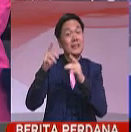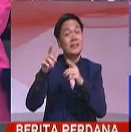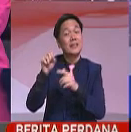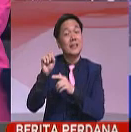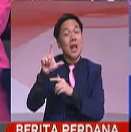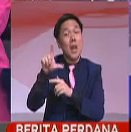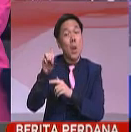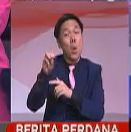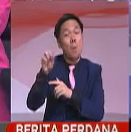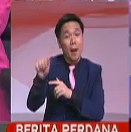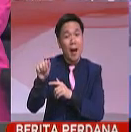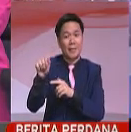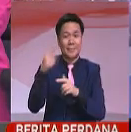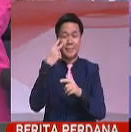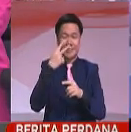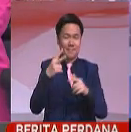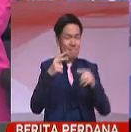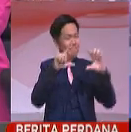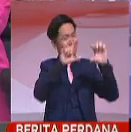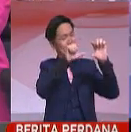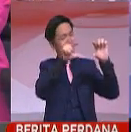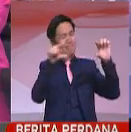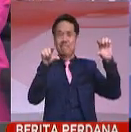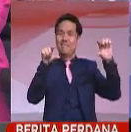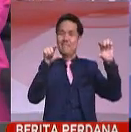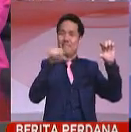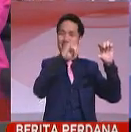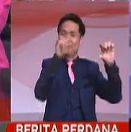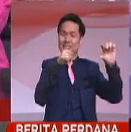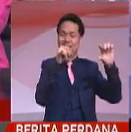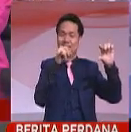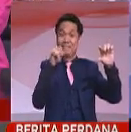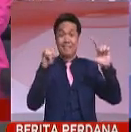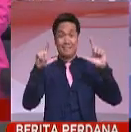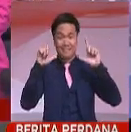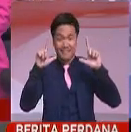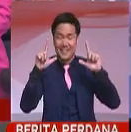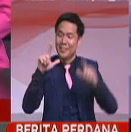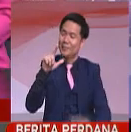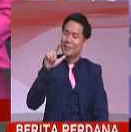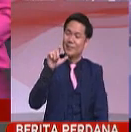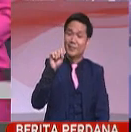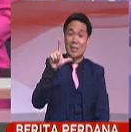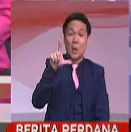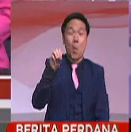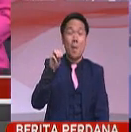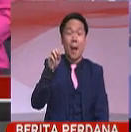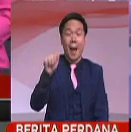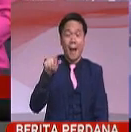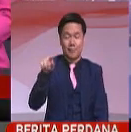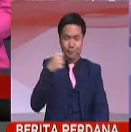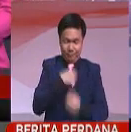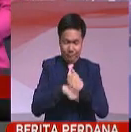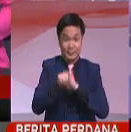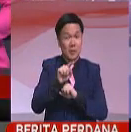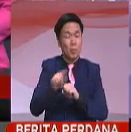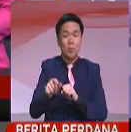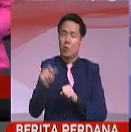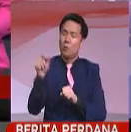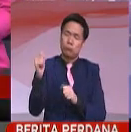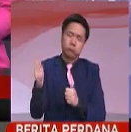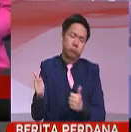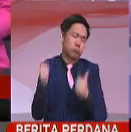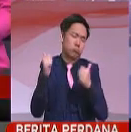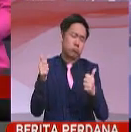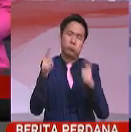paparan Doodle Engine carian itu. Pada tarikh hari ini di tahun 1978, Saloma melakar sejarah